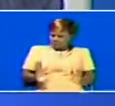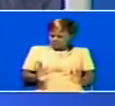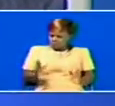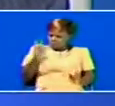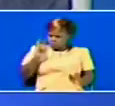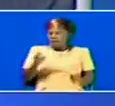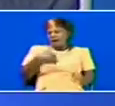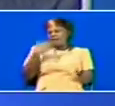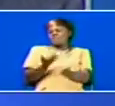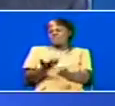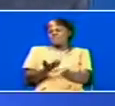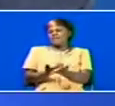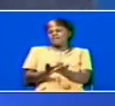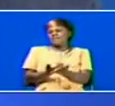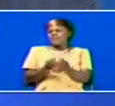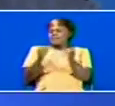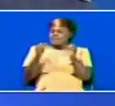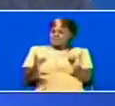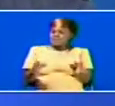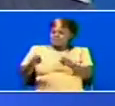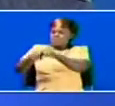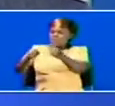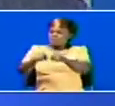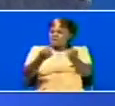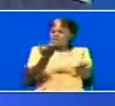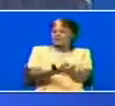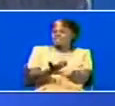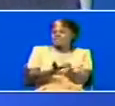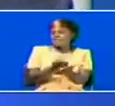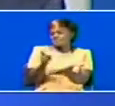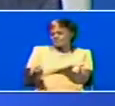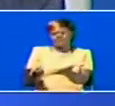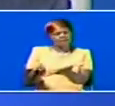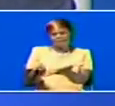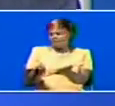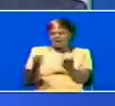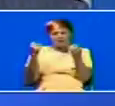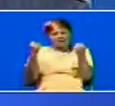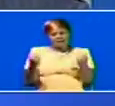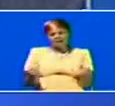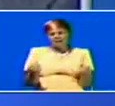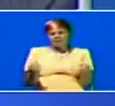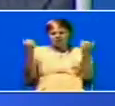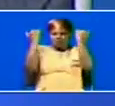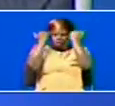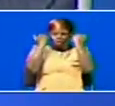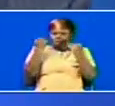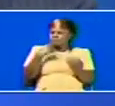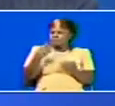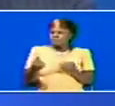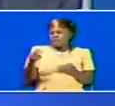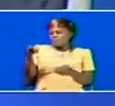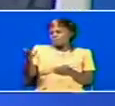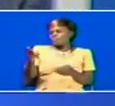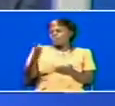ana ushahidi. Ikawa kwamba kama tutavuruga vile vilivyotokea, itakuwa vigumu sana mbele ya koti kwa mfano kusema mtoto alipigwa risasi upande